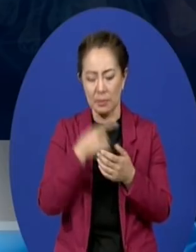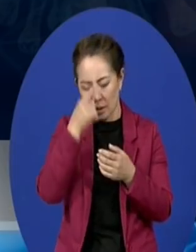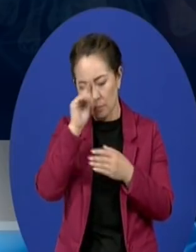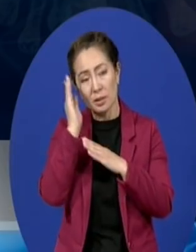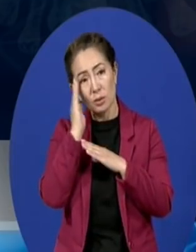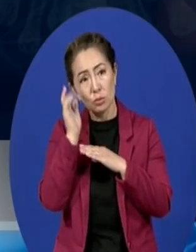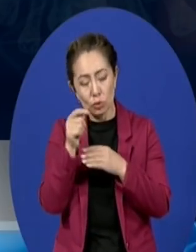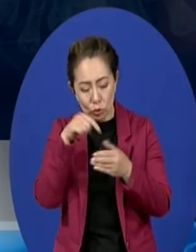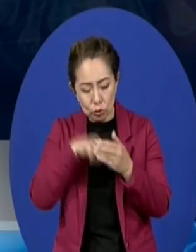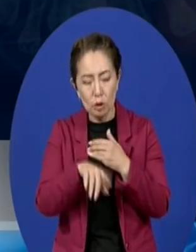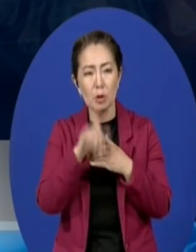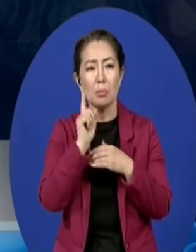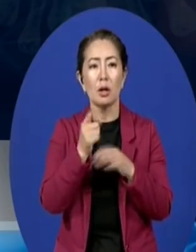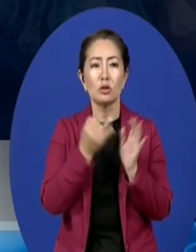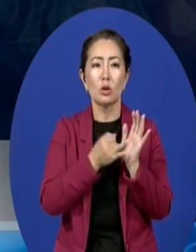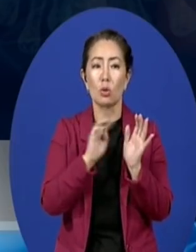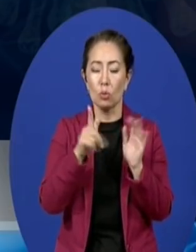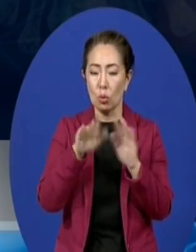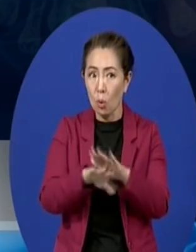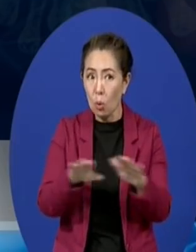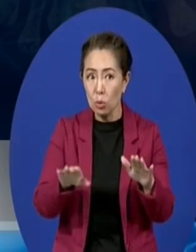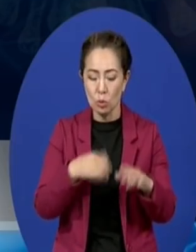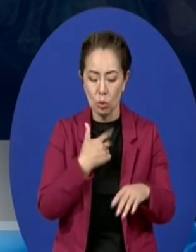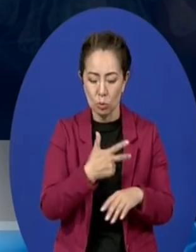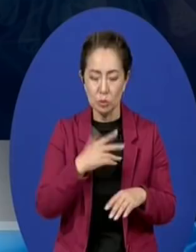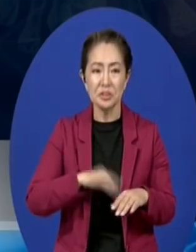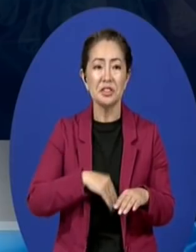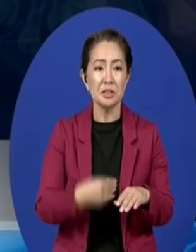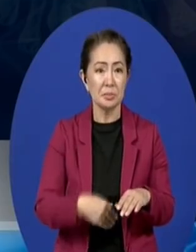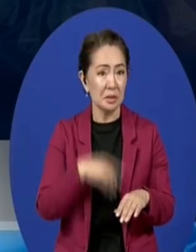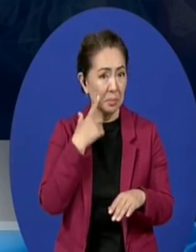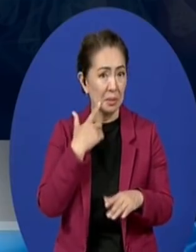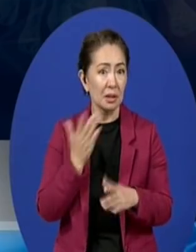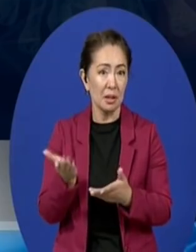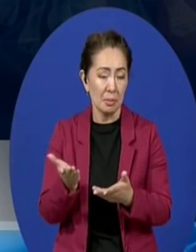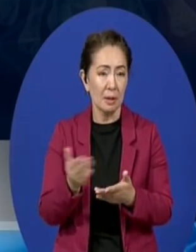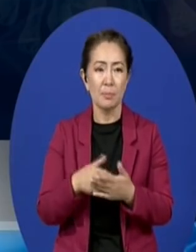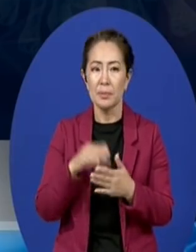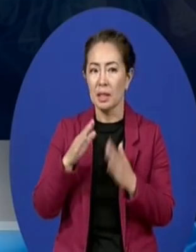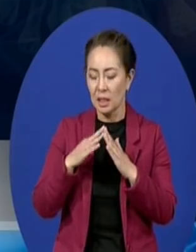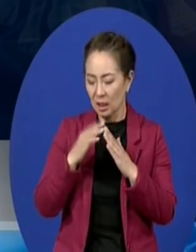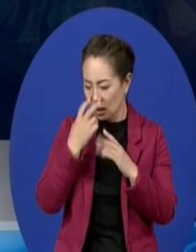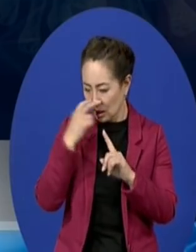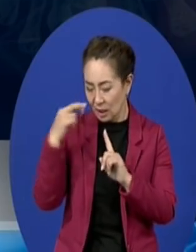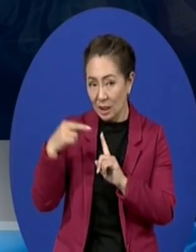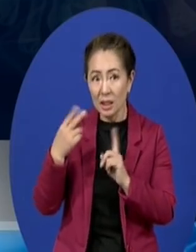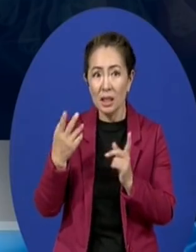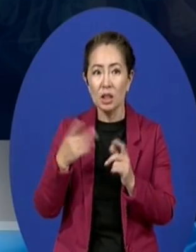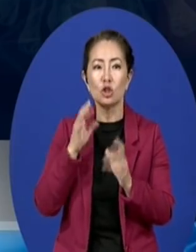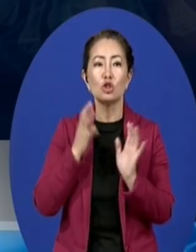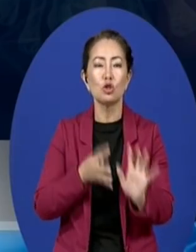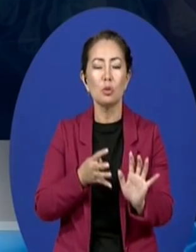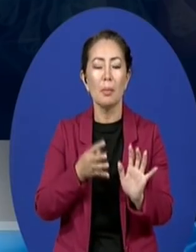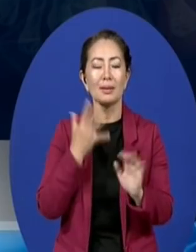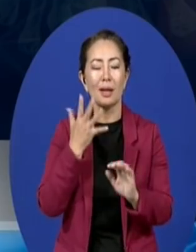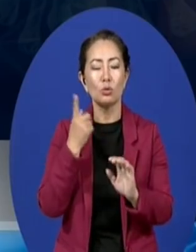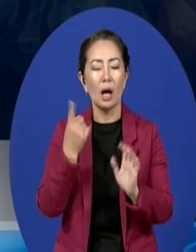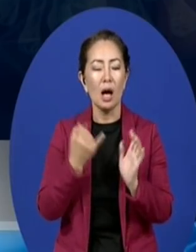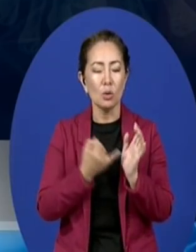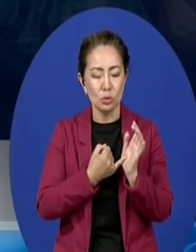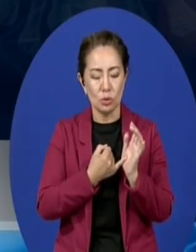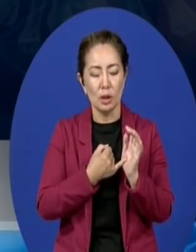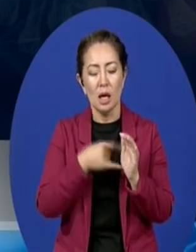эмчлүүлэгчдийн 1723 нь хүүхэд, 335 нь жирэмсэн эмэгтэй байгаамаа. За гэрийн хяналтанд 9516